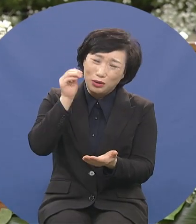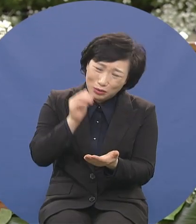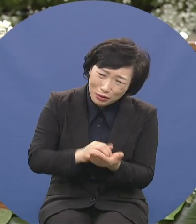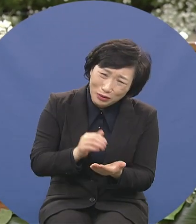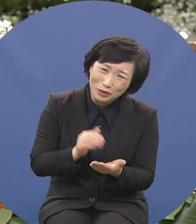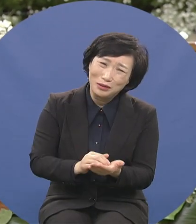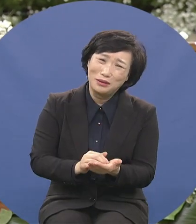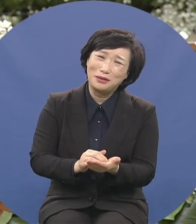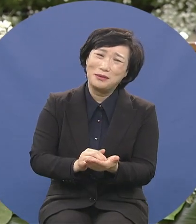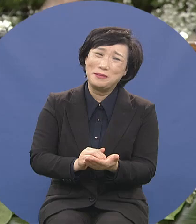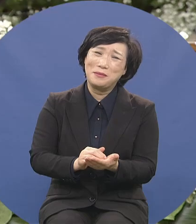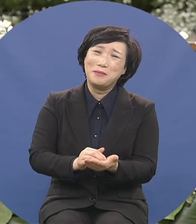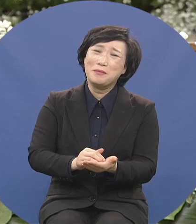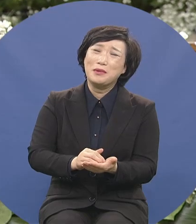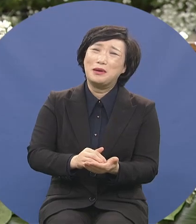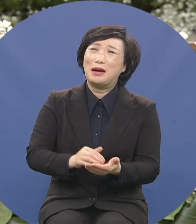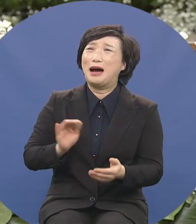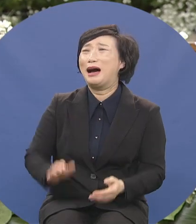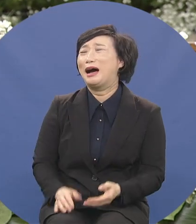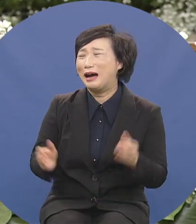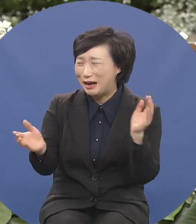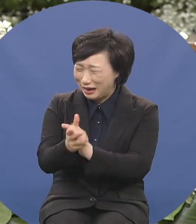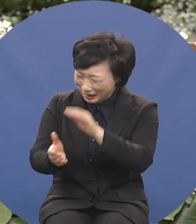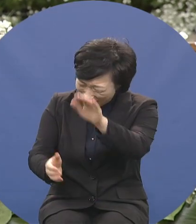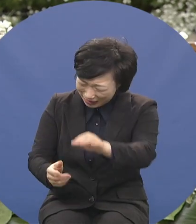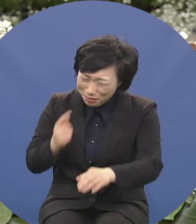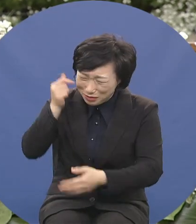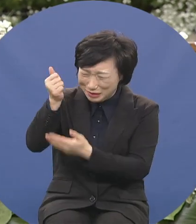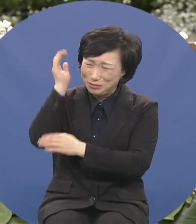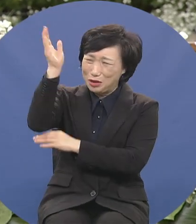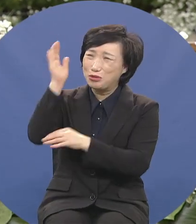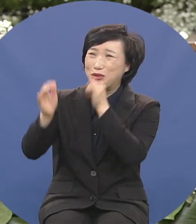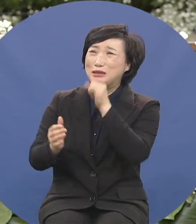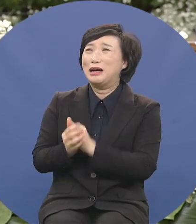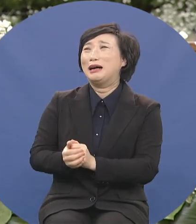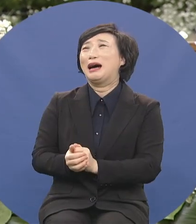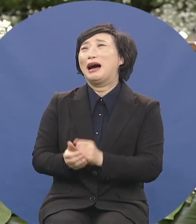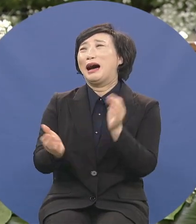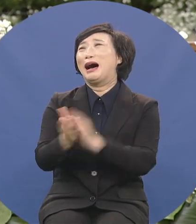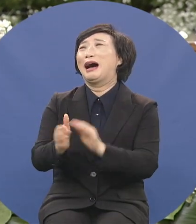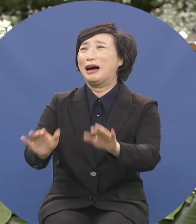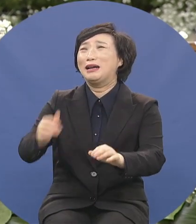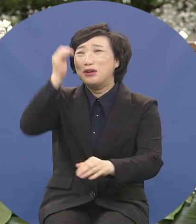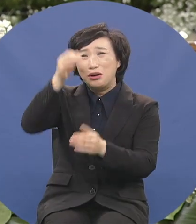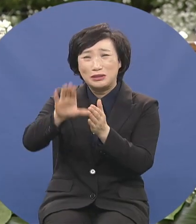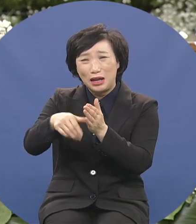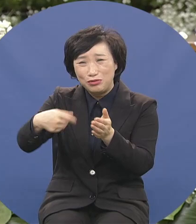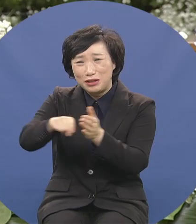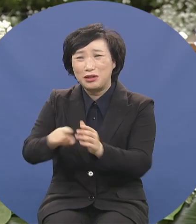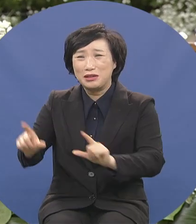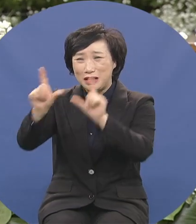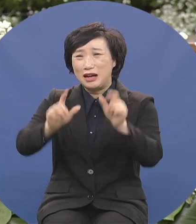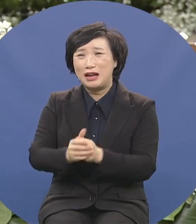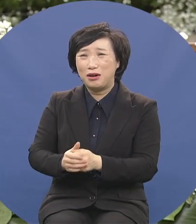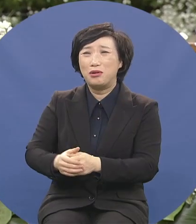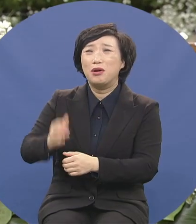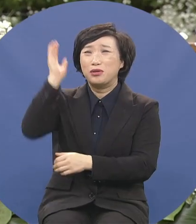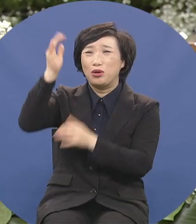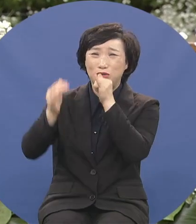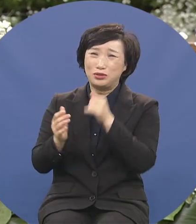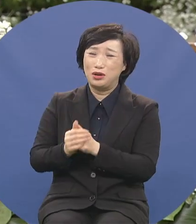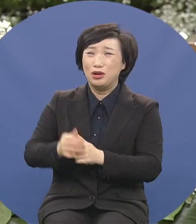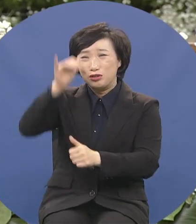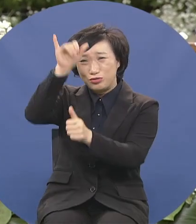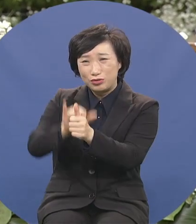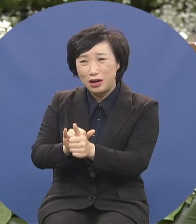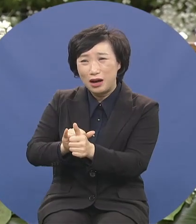후회, 우리 목사님이 말씀하셨는데 영혼의 때를 살자고,